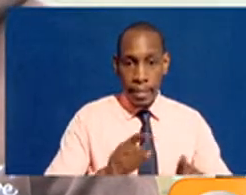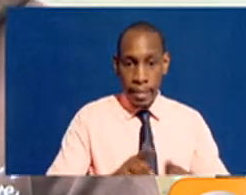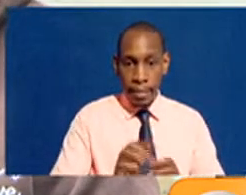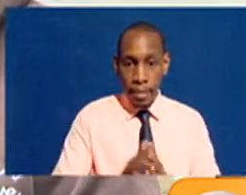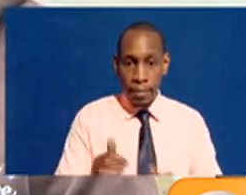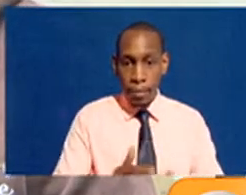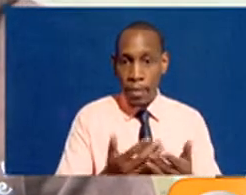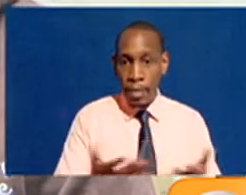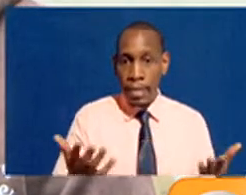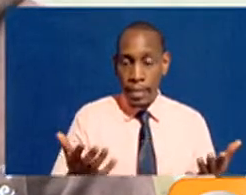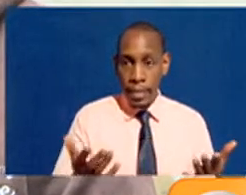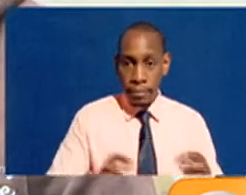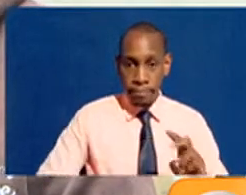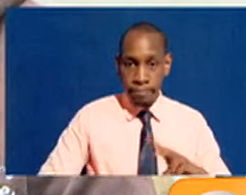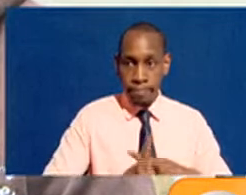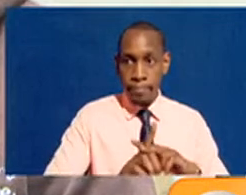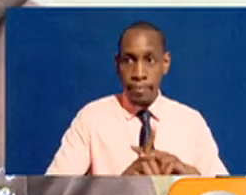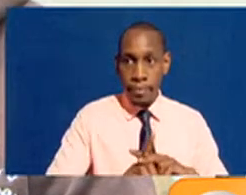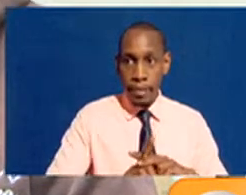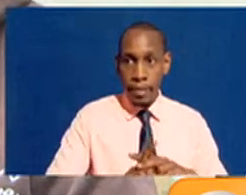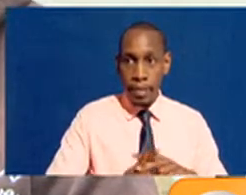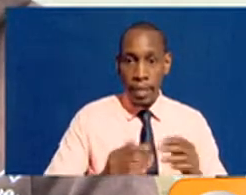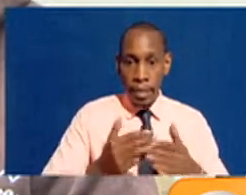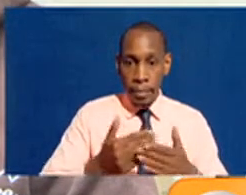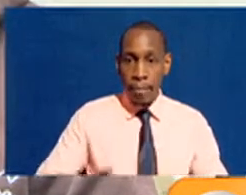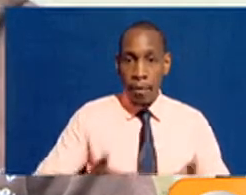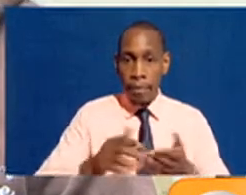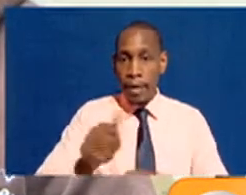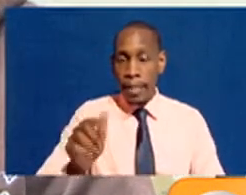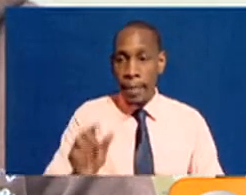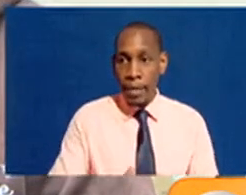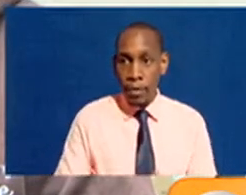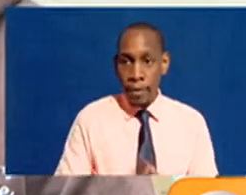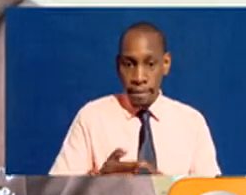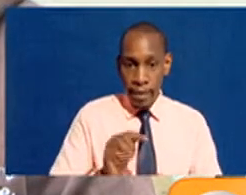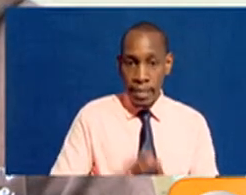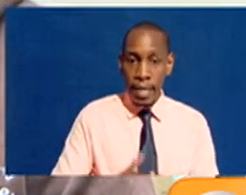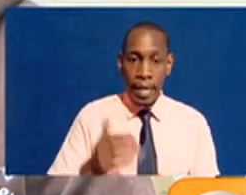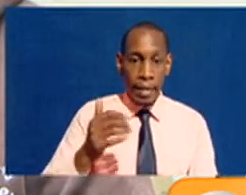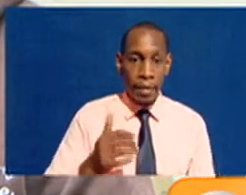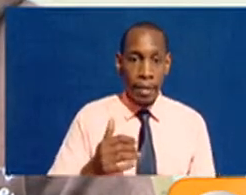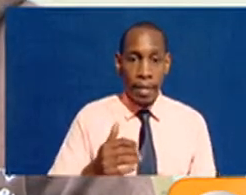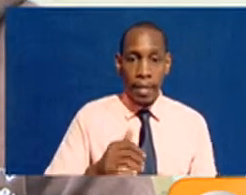opportunity yoyote ikitokea, before I pay mtu mwingine, ni mimi kwanza